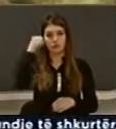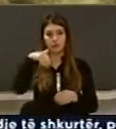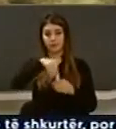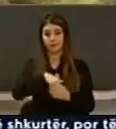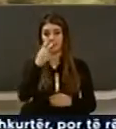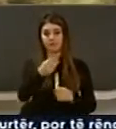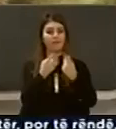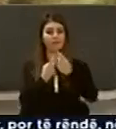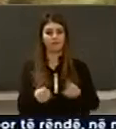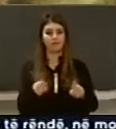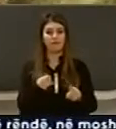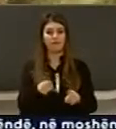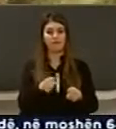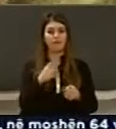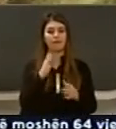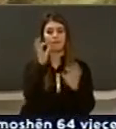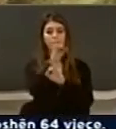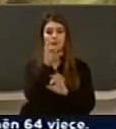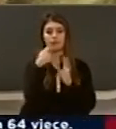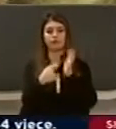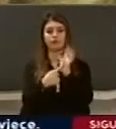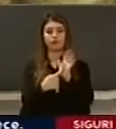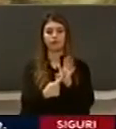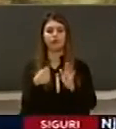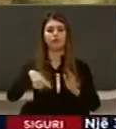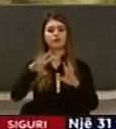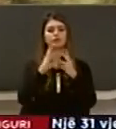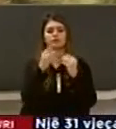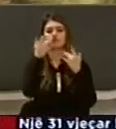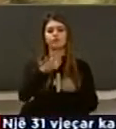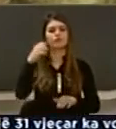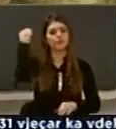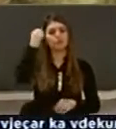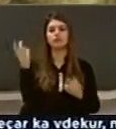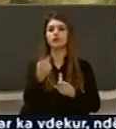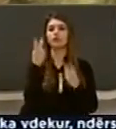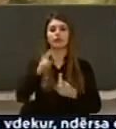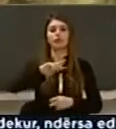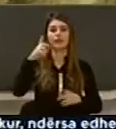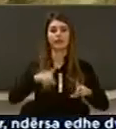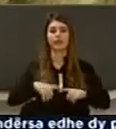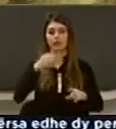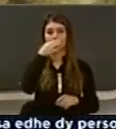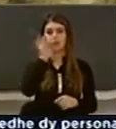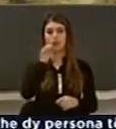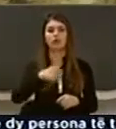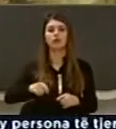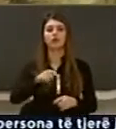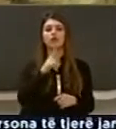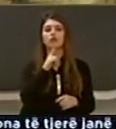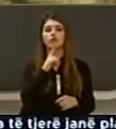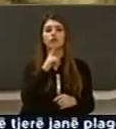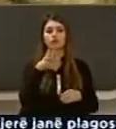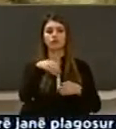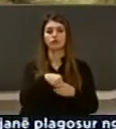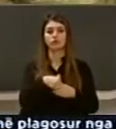tjetër, që rrallë herë përmendet: të gjithë ata që po braktisin Kosovën në kërkim të një jete më të mirë janë votues të partive opozitare. Pse